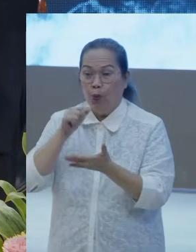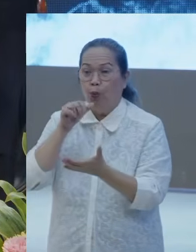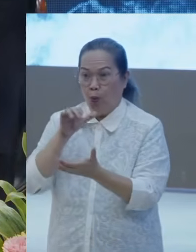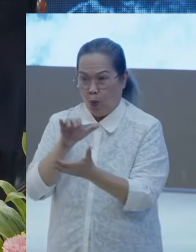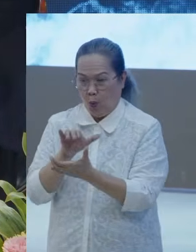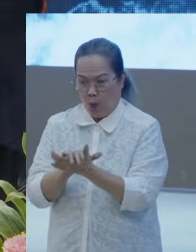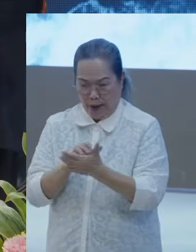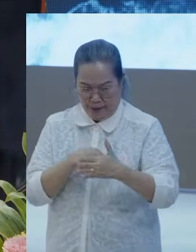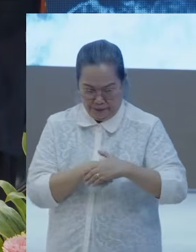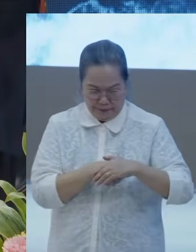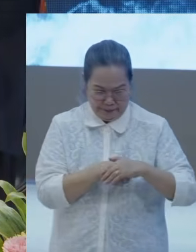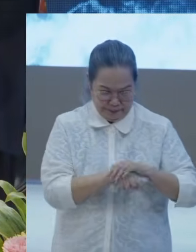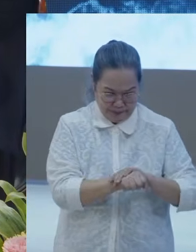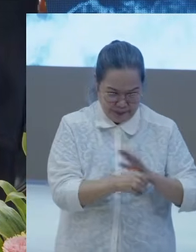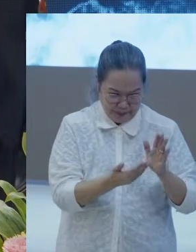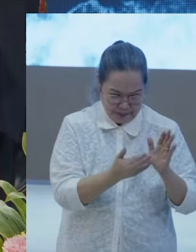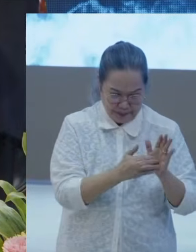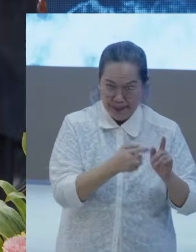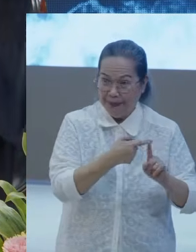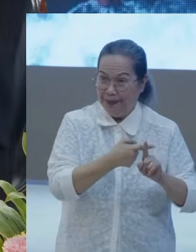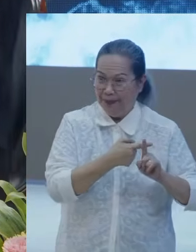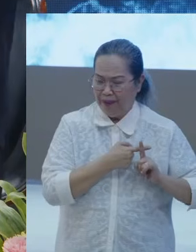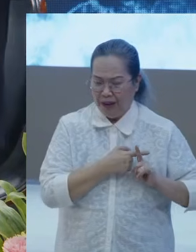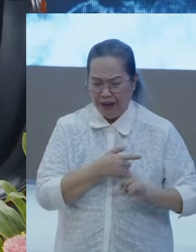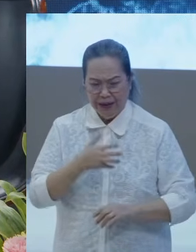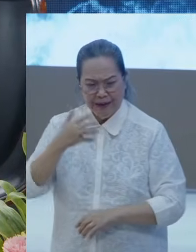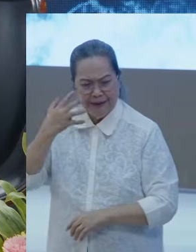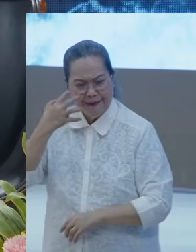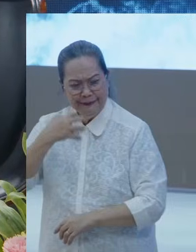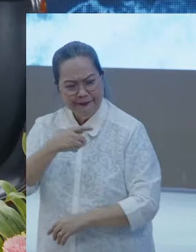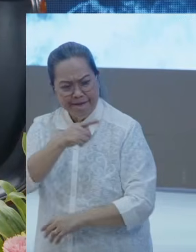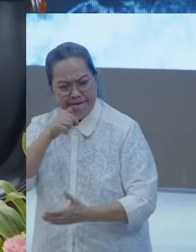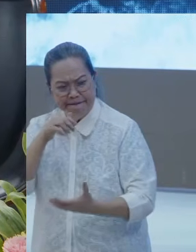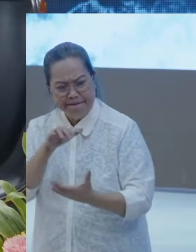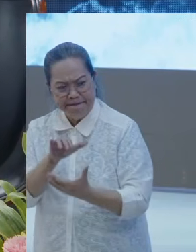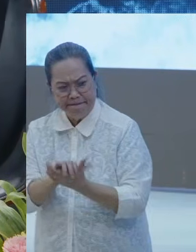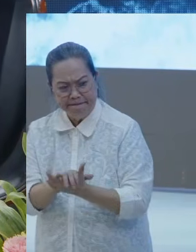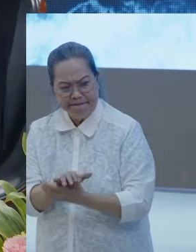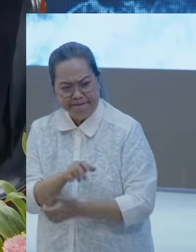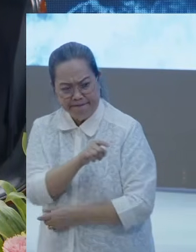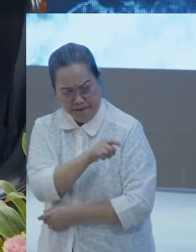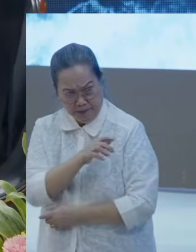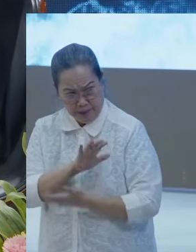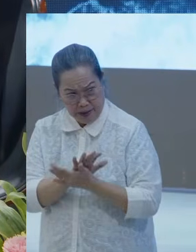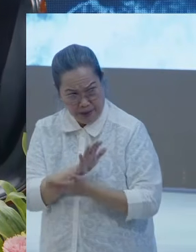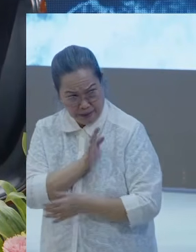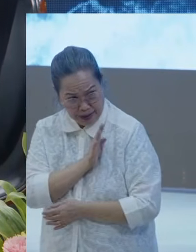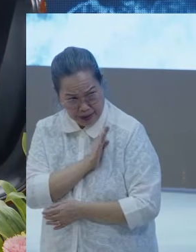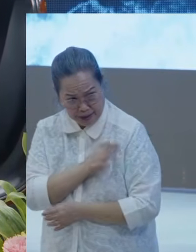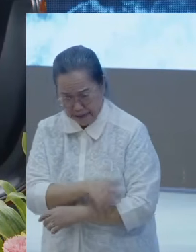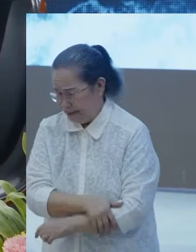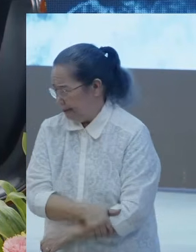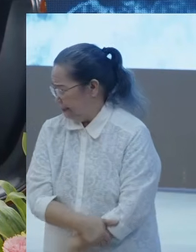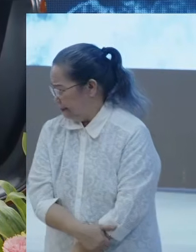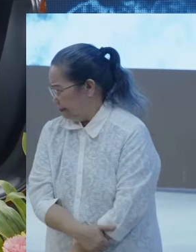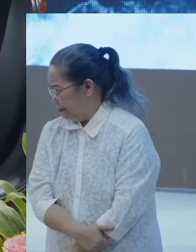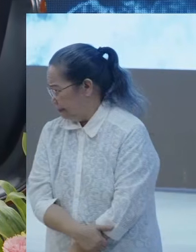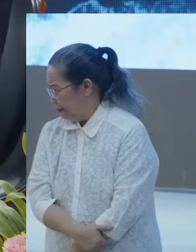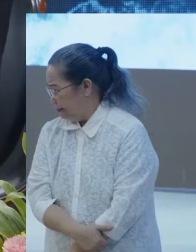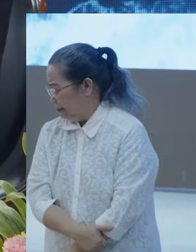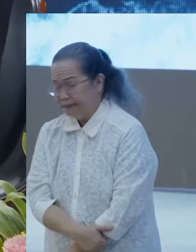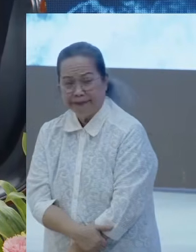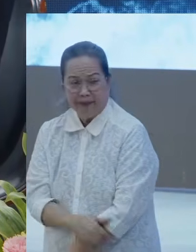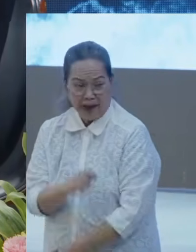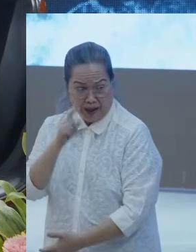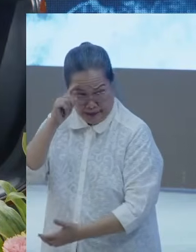na born again. Naasar siya kasi born again yung wife niya. Biglang bumait. No? So alam